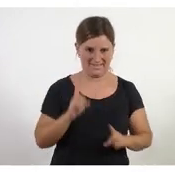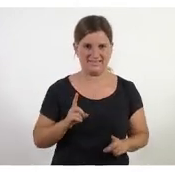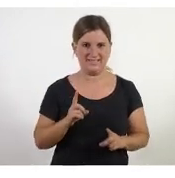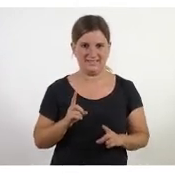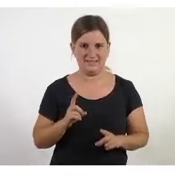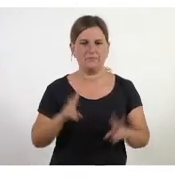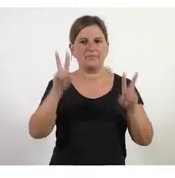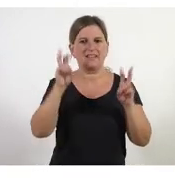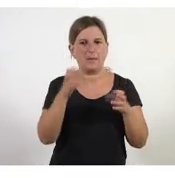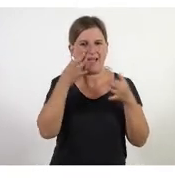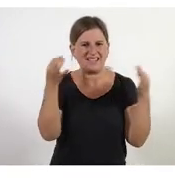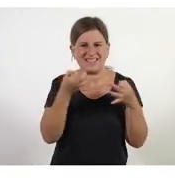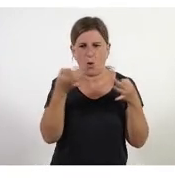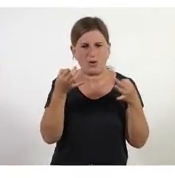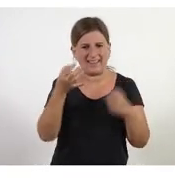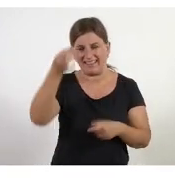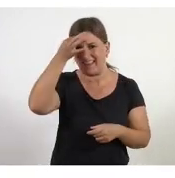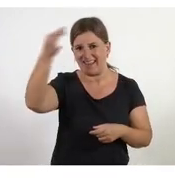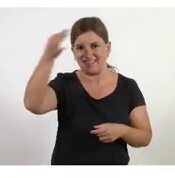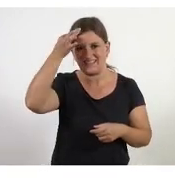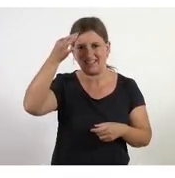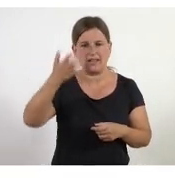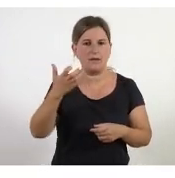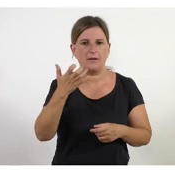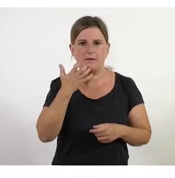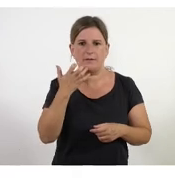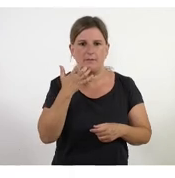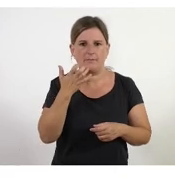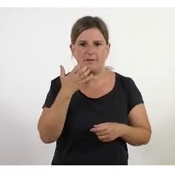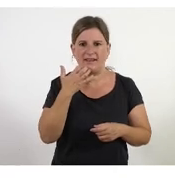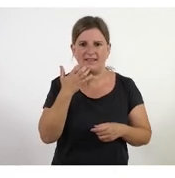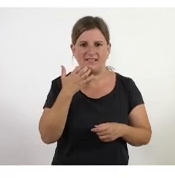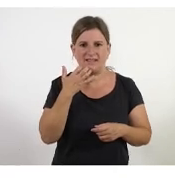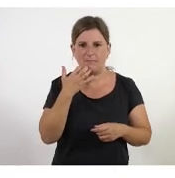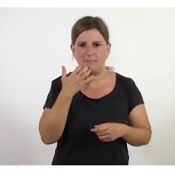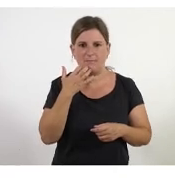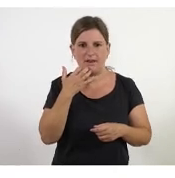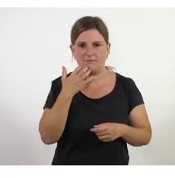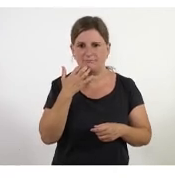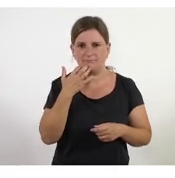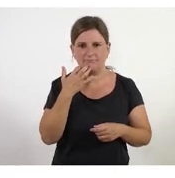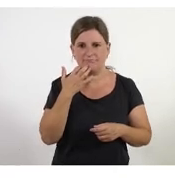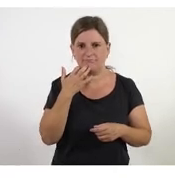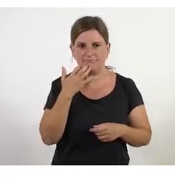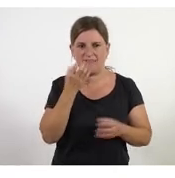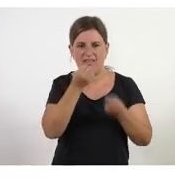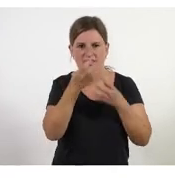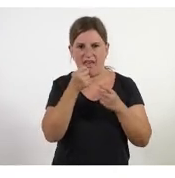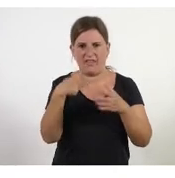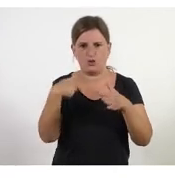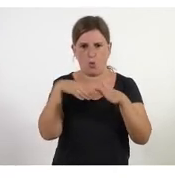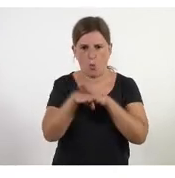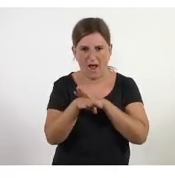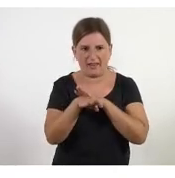estricta, si hi ha un requeriment molt clar en aquest sentit, perquè pel tipus de dades que guardem, pel